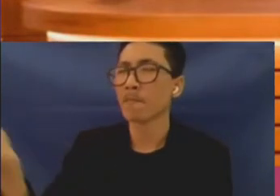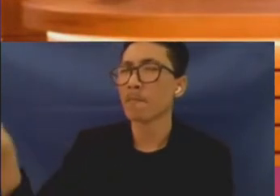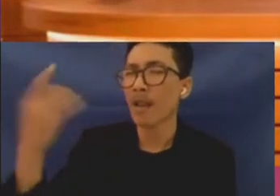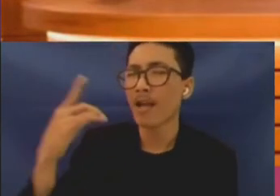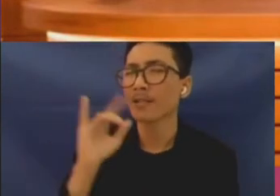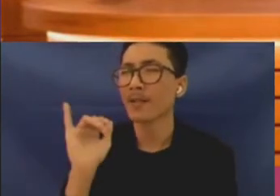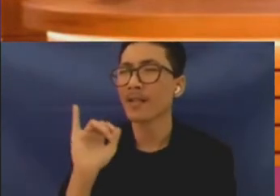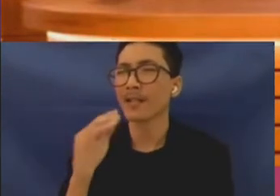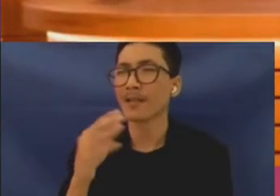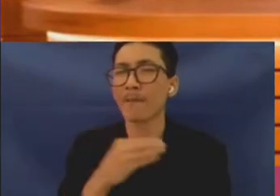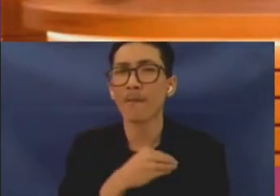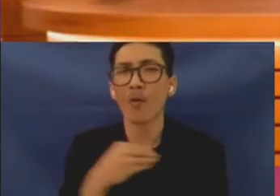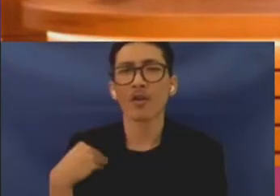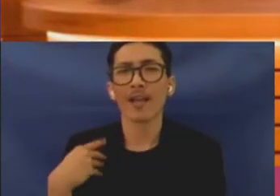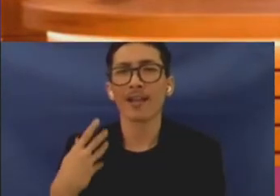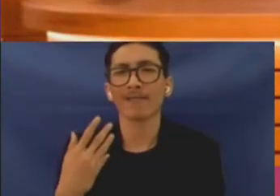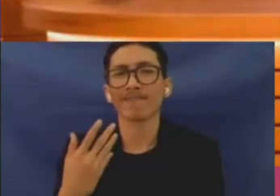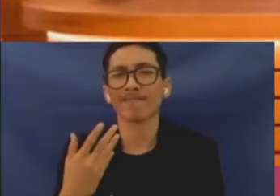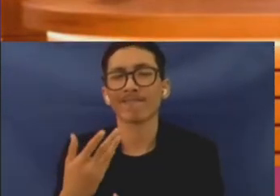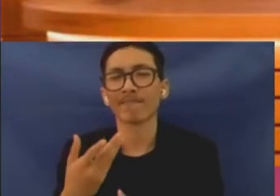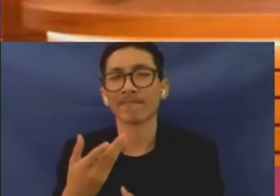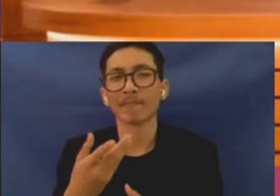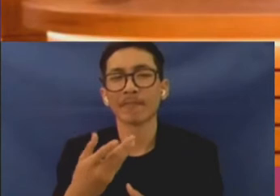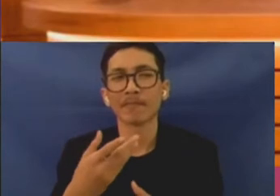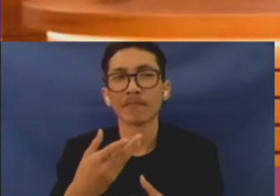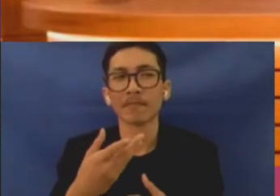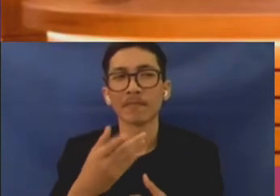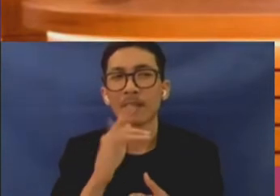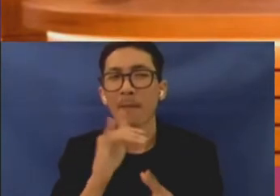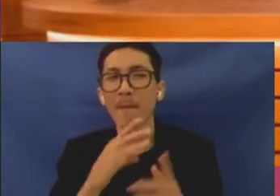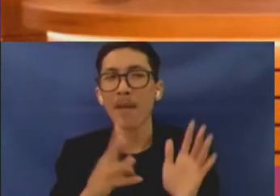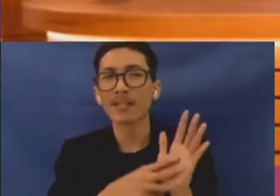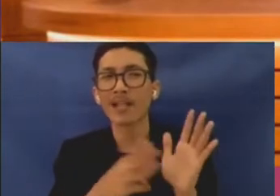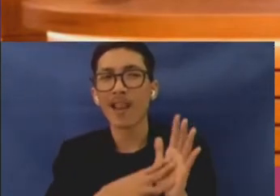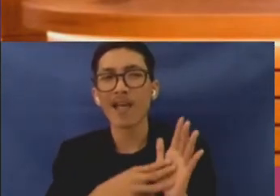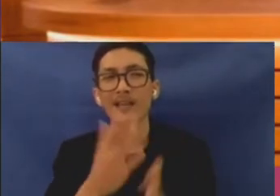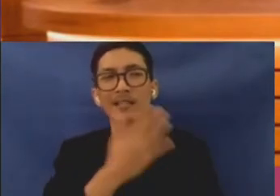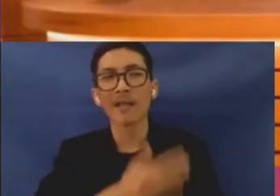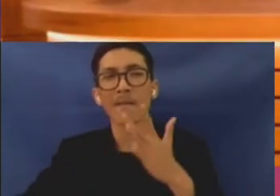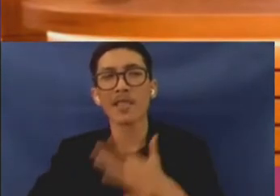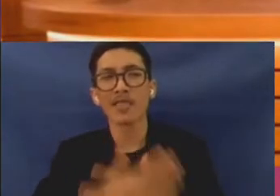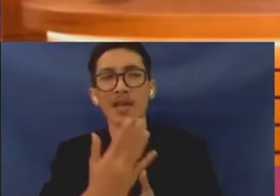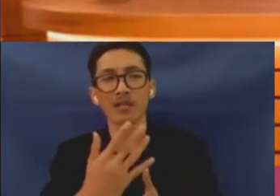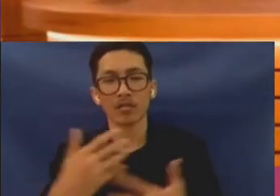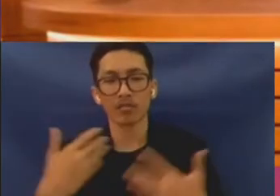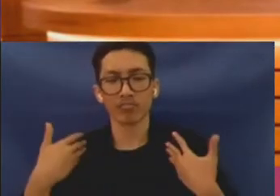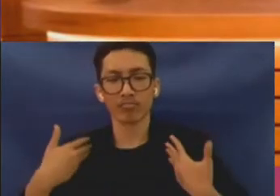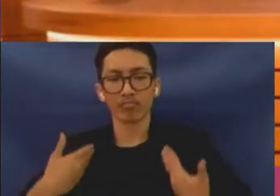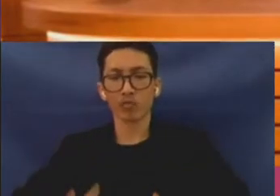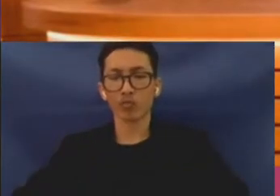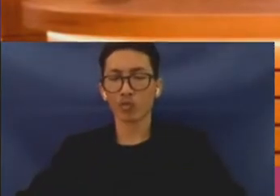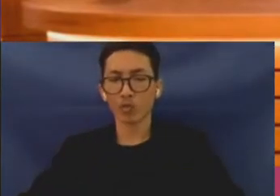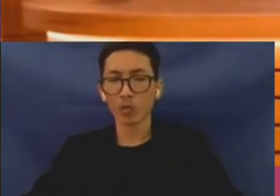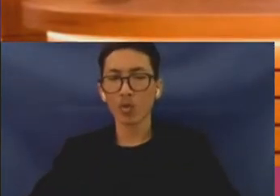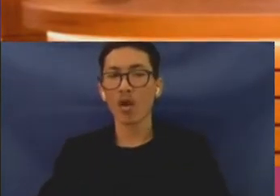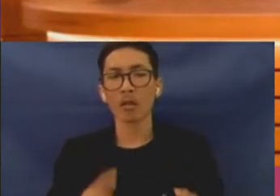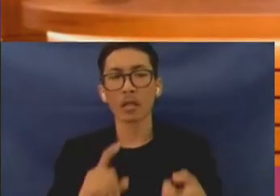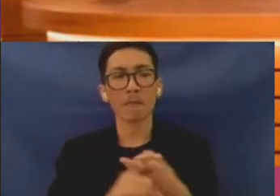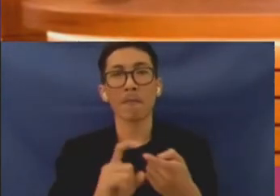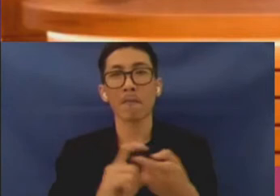beratnya bertumpu pada logika sesat pikir permasalahan disabilitas yang hanya menginduk pada tubuh, jasad, atau badan teman-teman